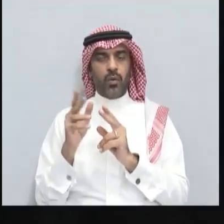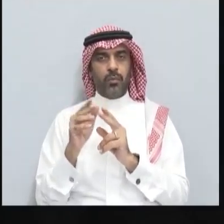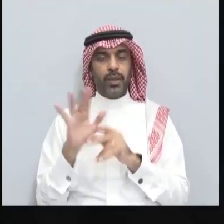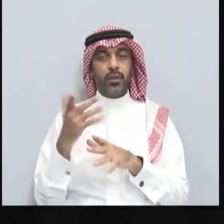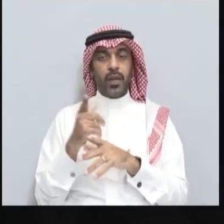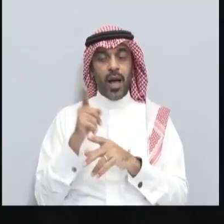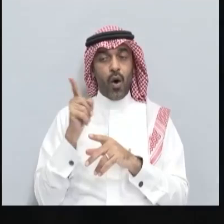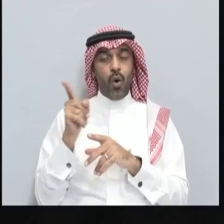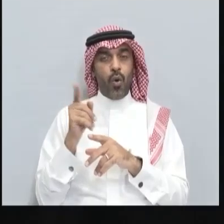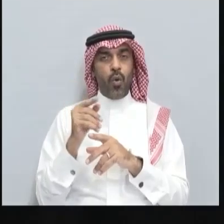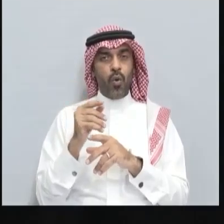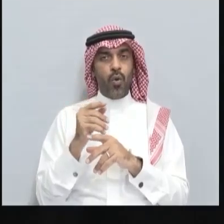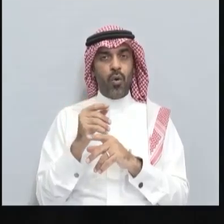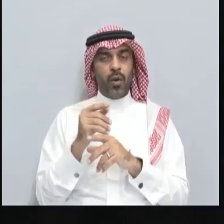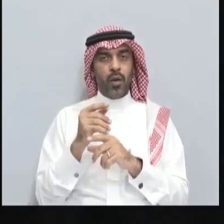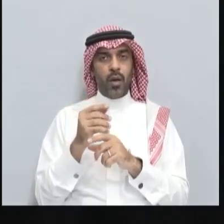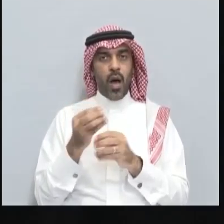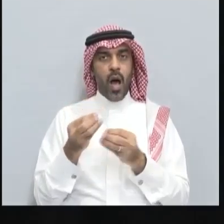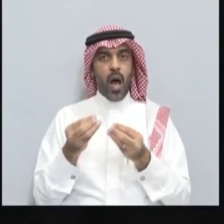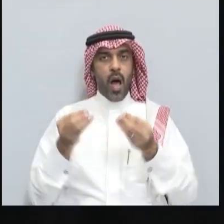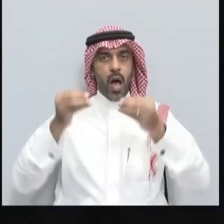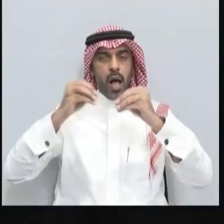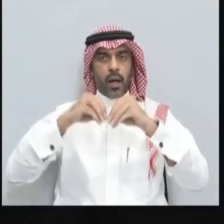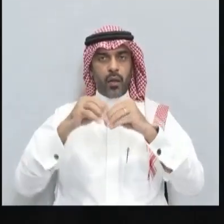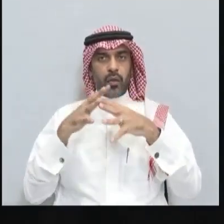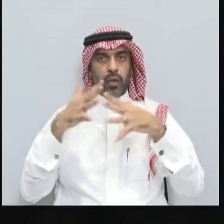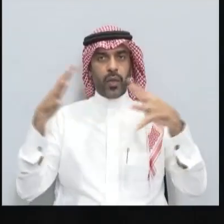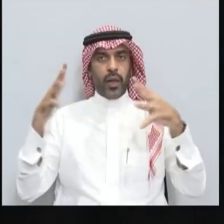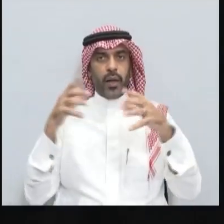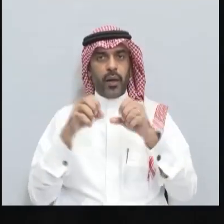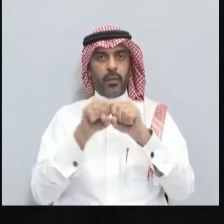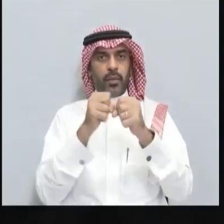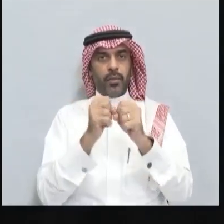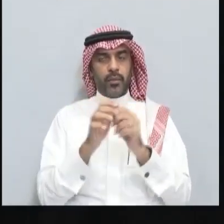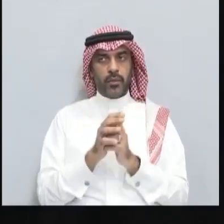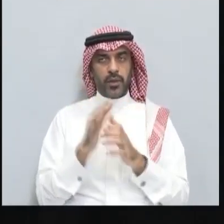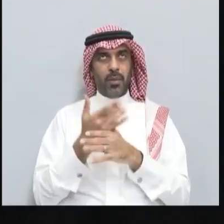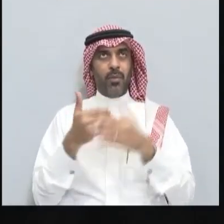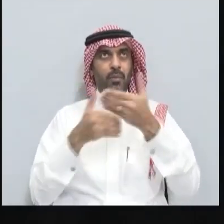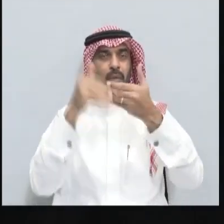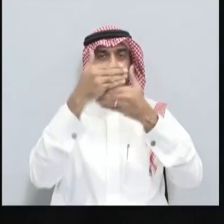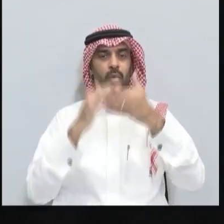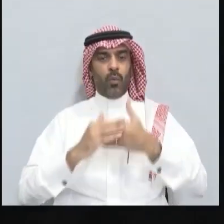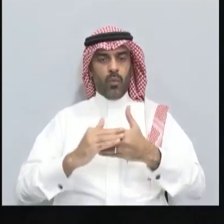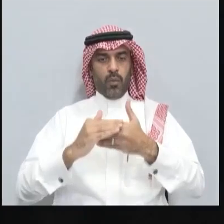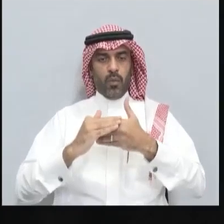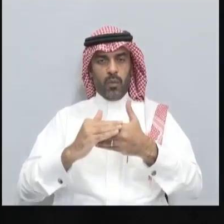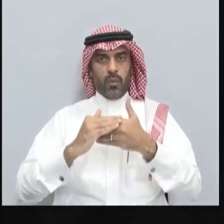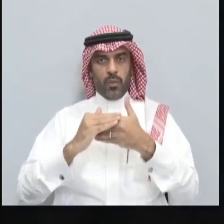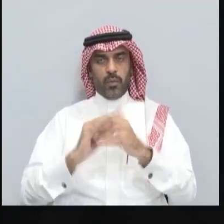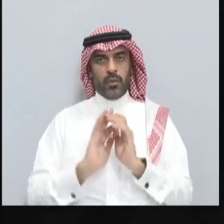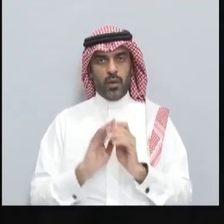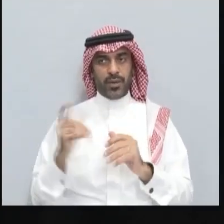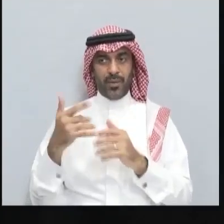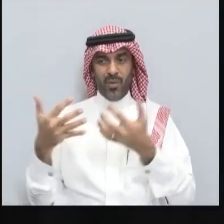عباره عن ماذا هذا تراكب موجه اوليه وثانويه اذا تحرك المبنى للامام وللخلف هذه موجه ايش